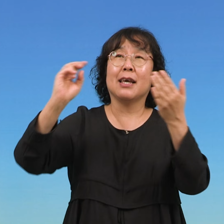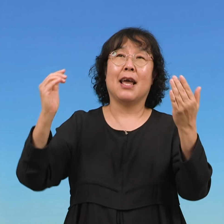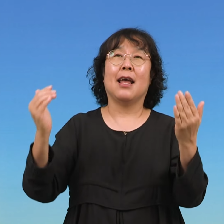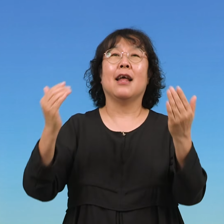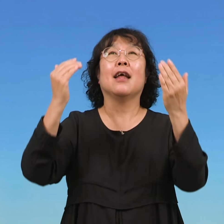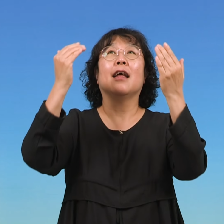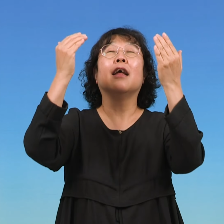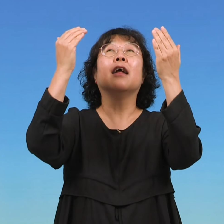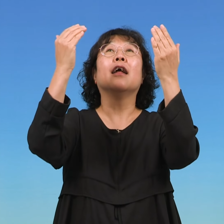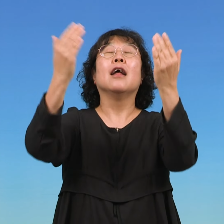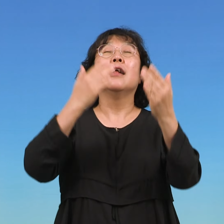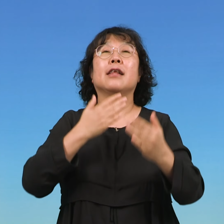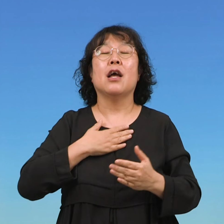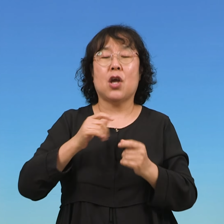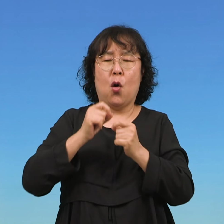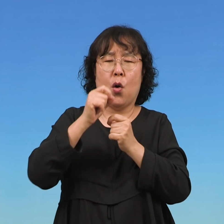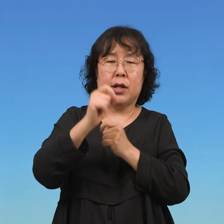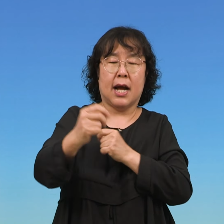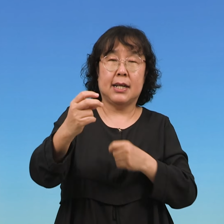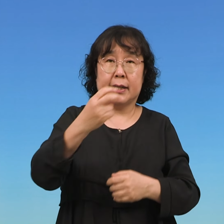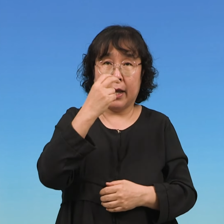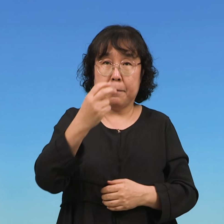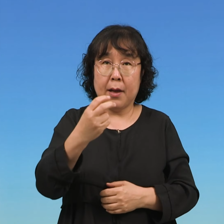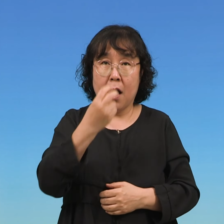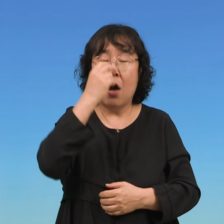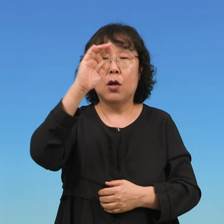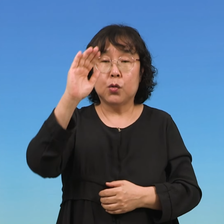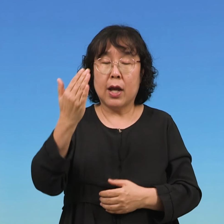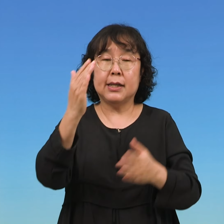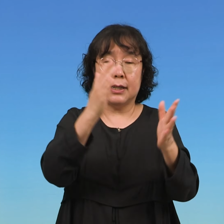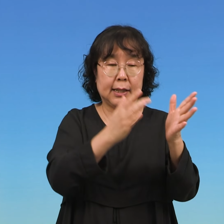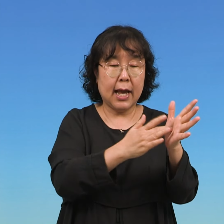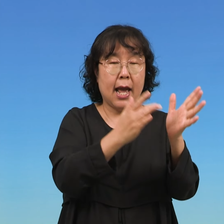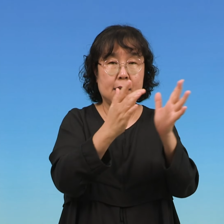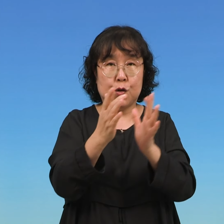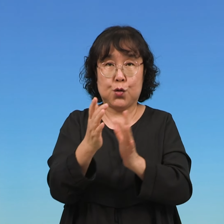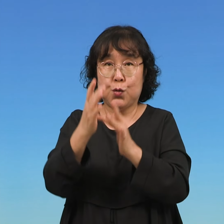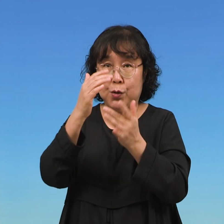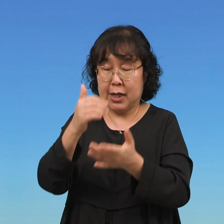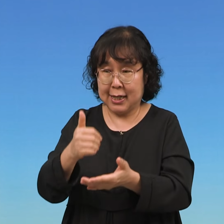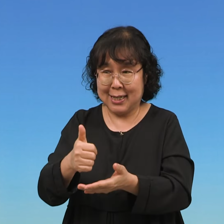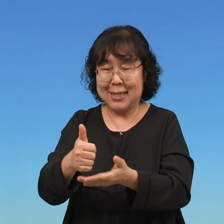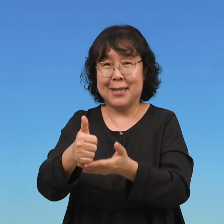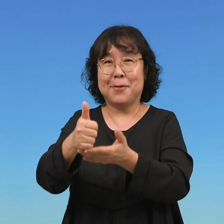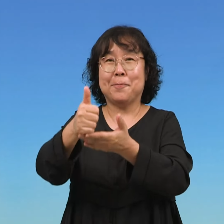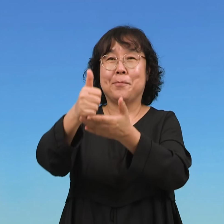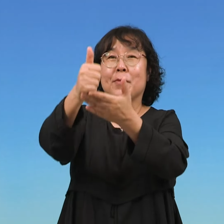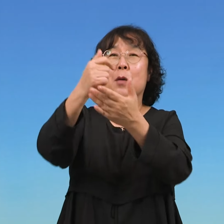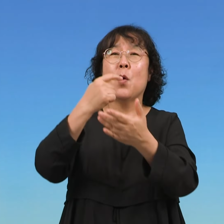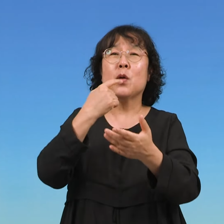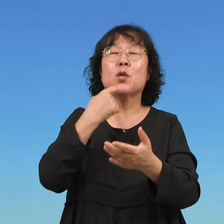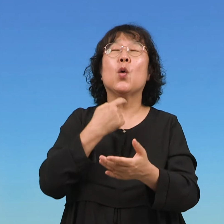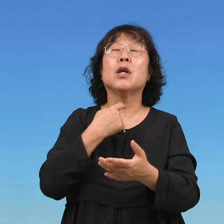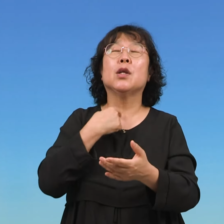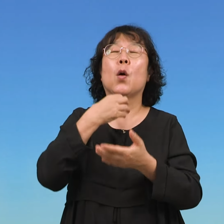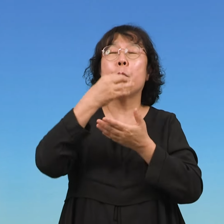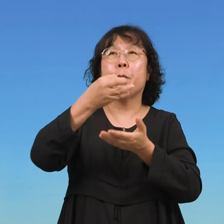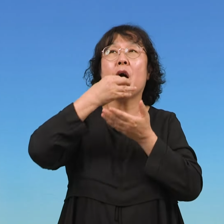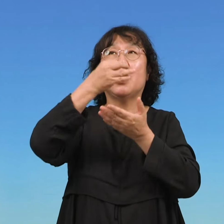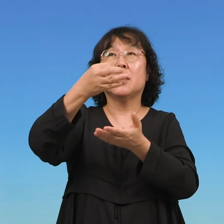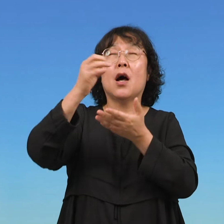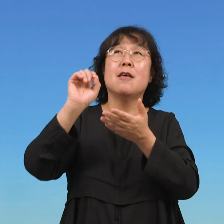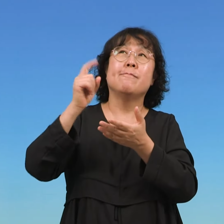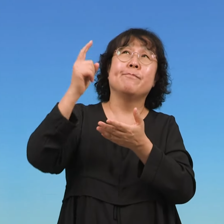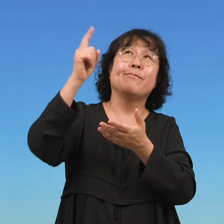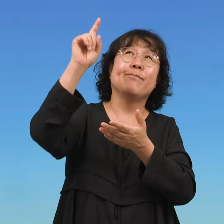주를 찬양해 나의 영원한 생명 되신 예수님 되신 예수 목소리 높여